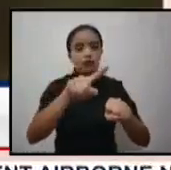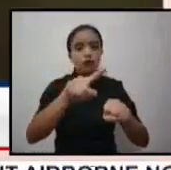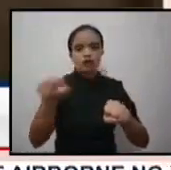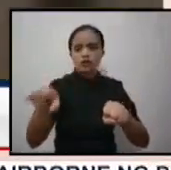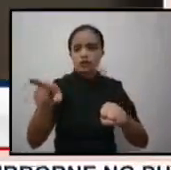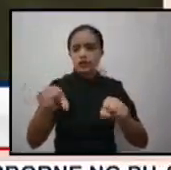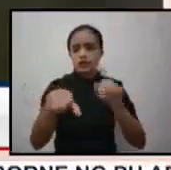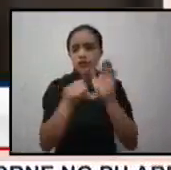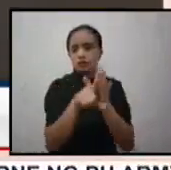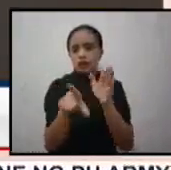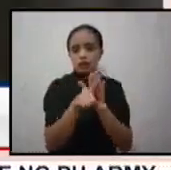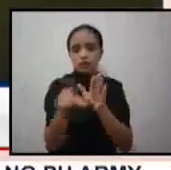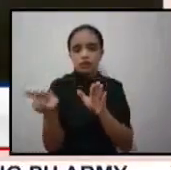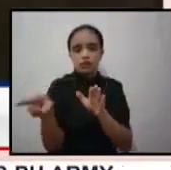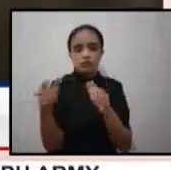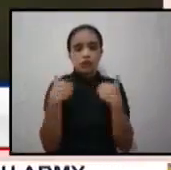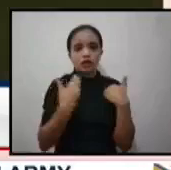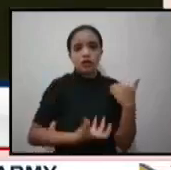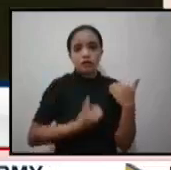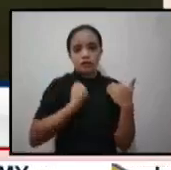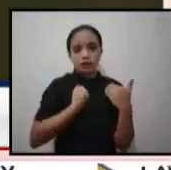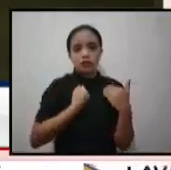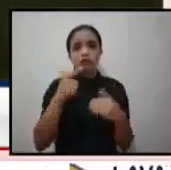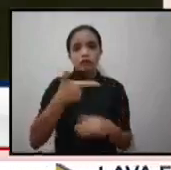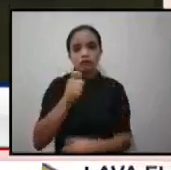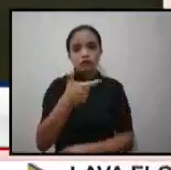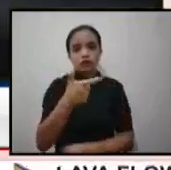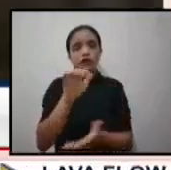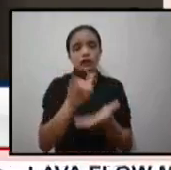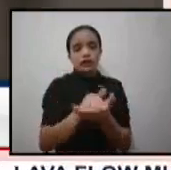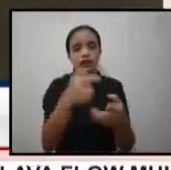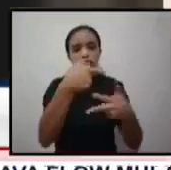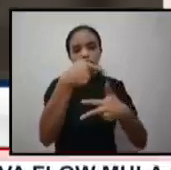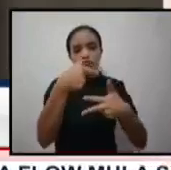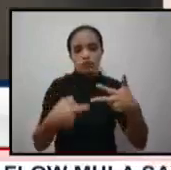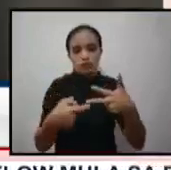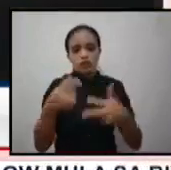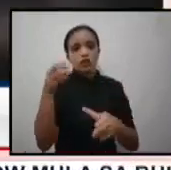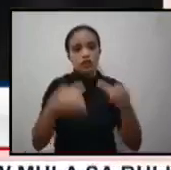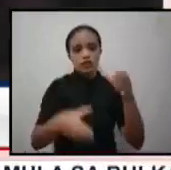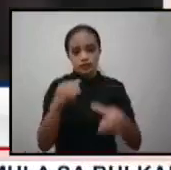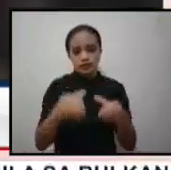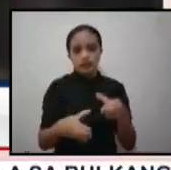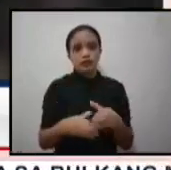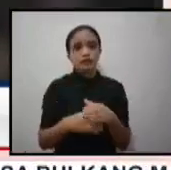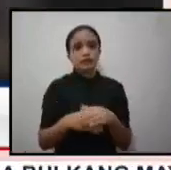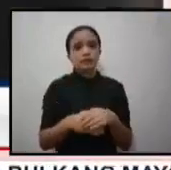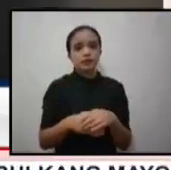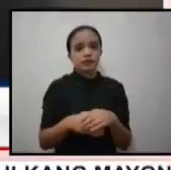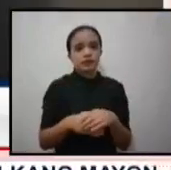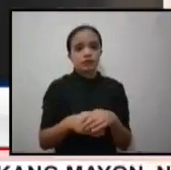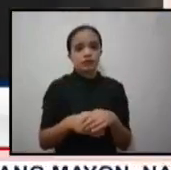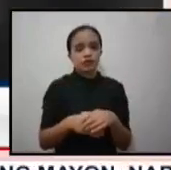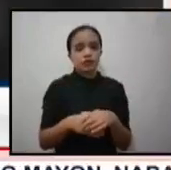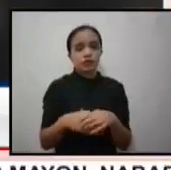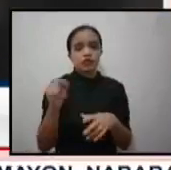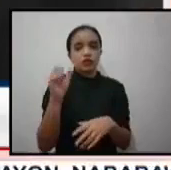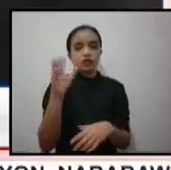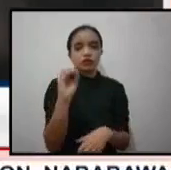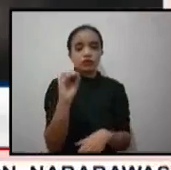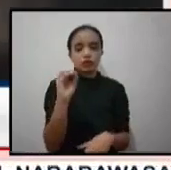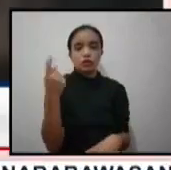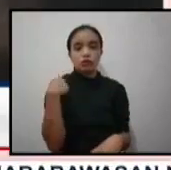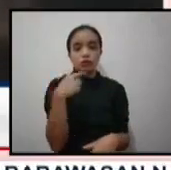firearm. So yun yung mga pinakaharap niya na ano no, mga kaso no. So win-win our